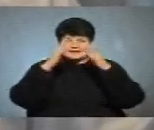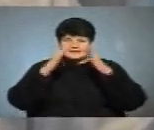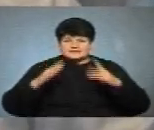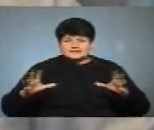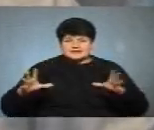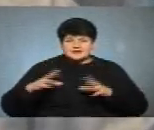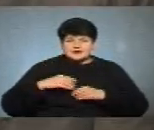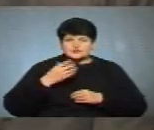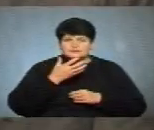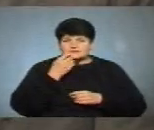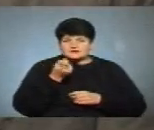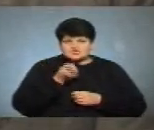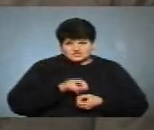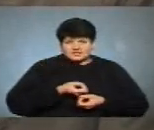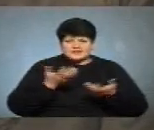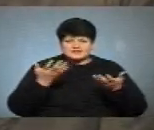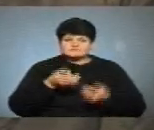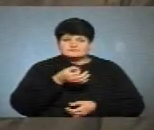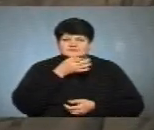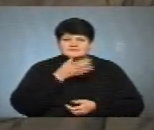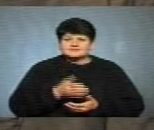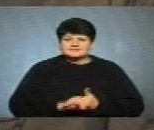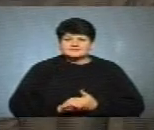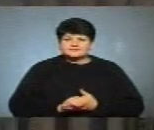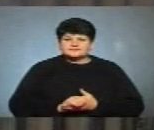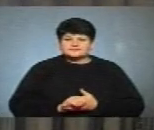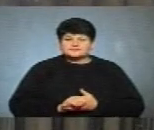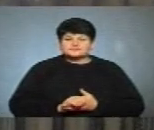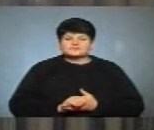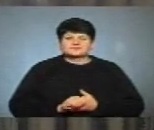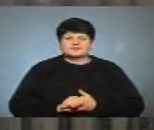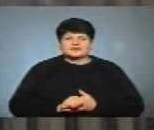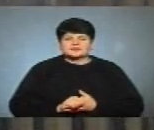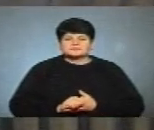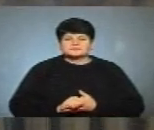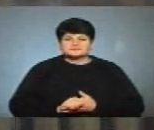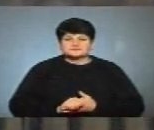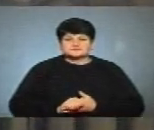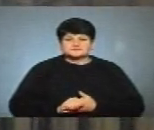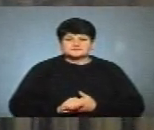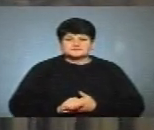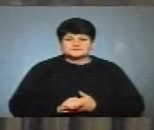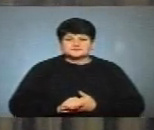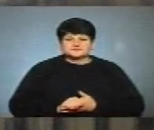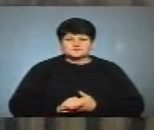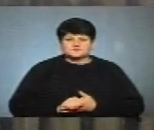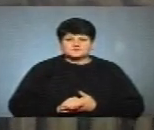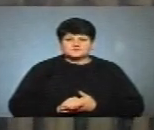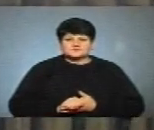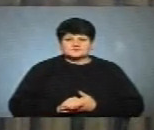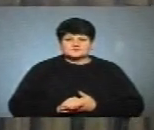і трішки ясно. Сподобалось? Ну, а я же. Богдана Сирабун, Андрій Бодак. Новини на Суспільному.